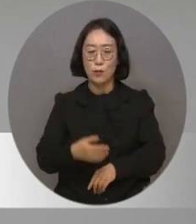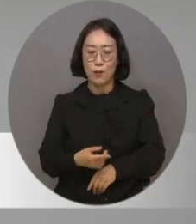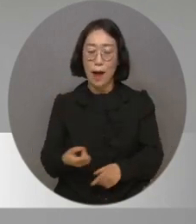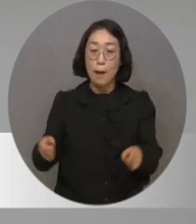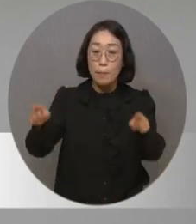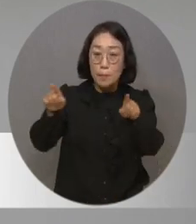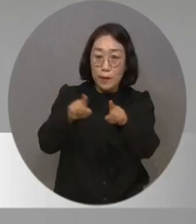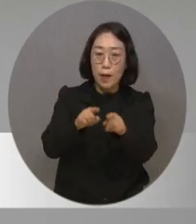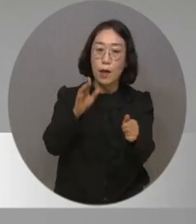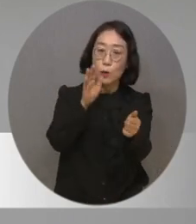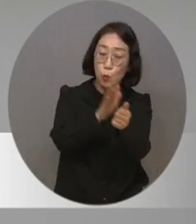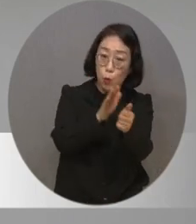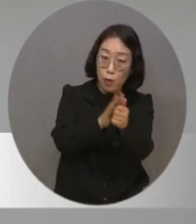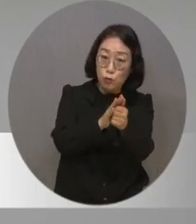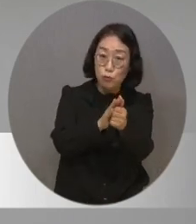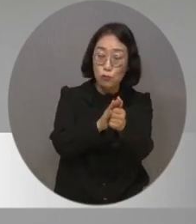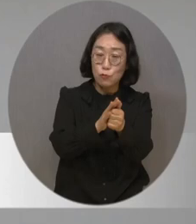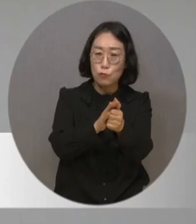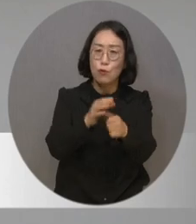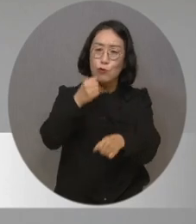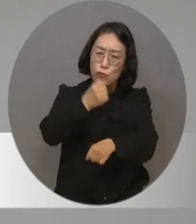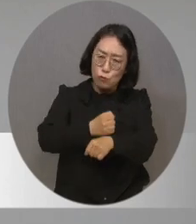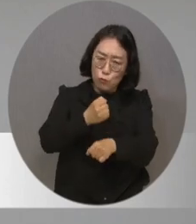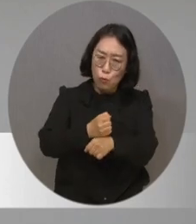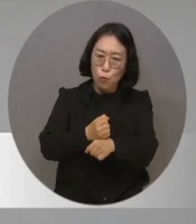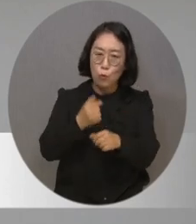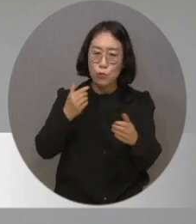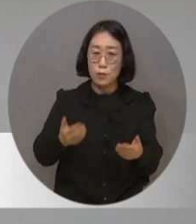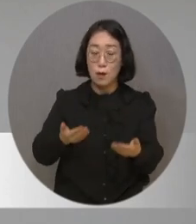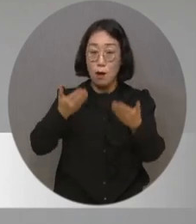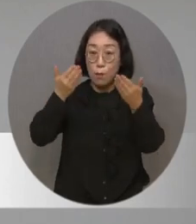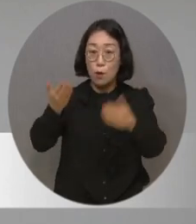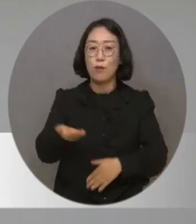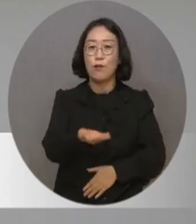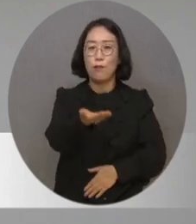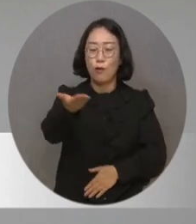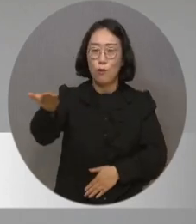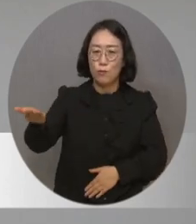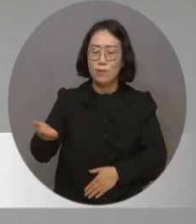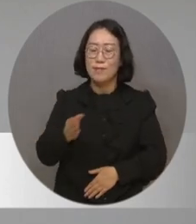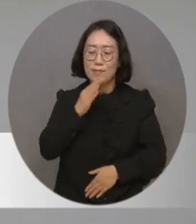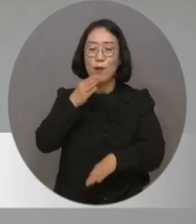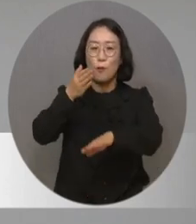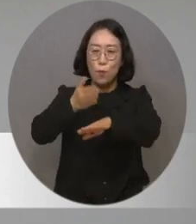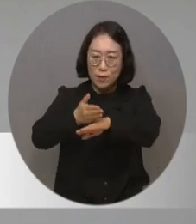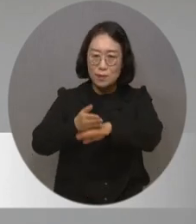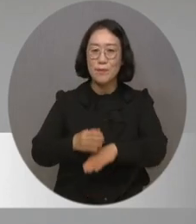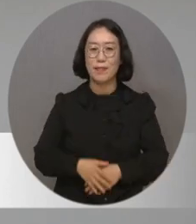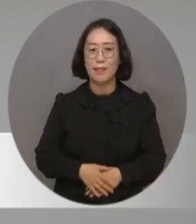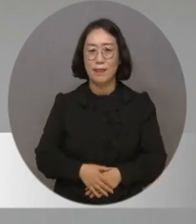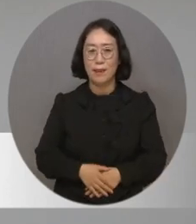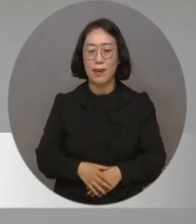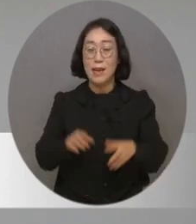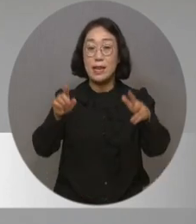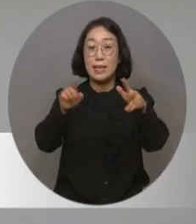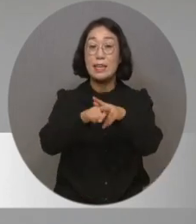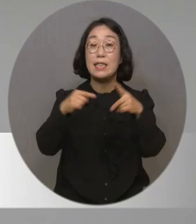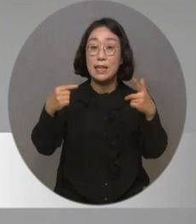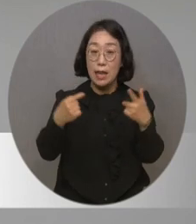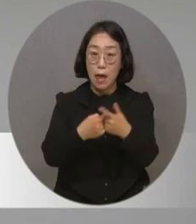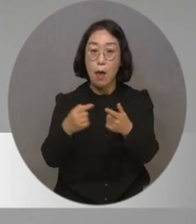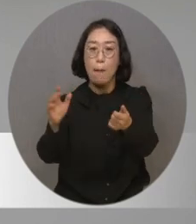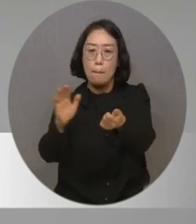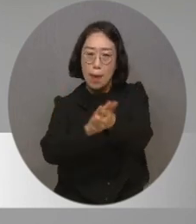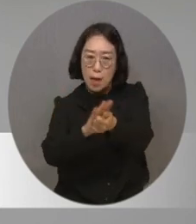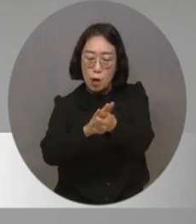늘 지켜주시고 함께 오신 봉사자 여러분 고맙습니다. 이해와